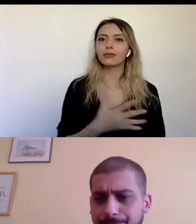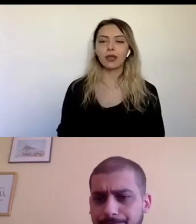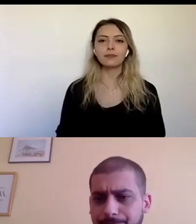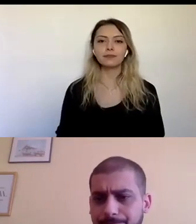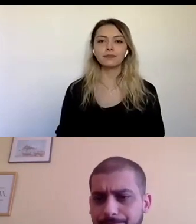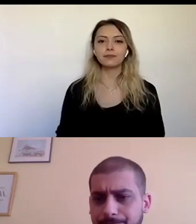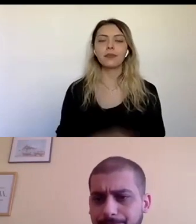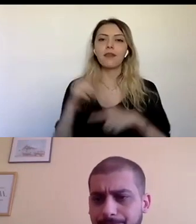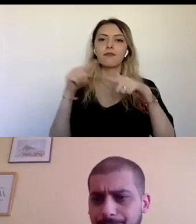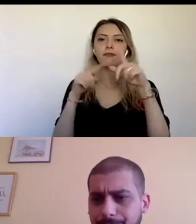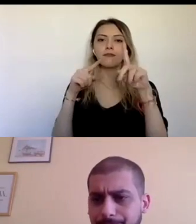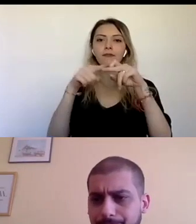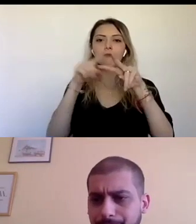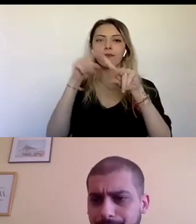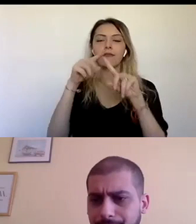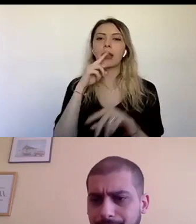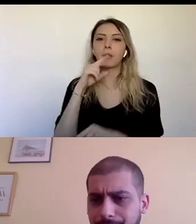Çok teşekkürler.